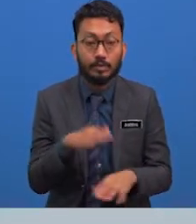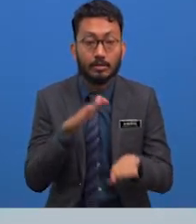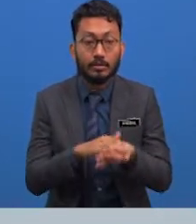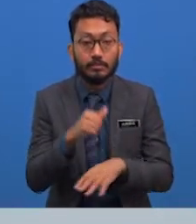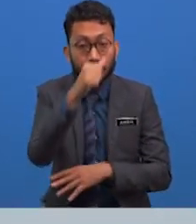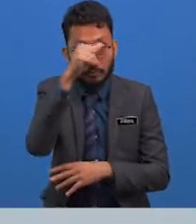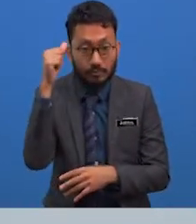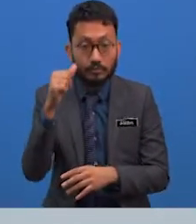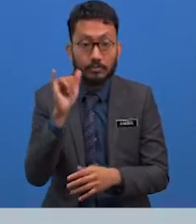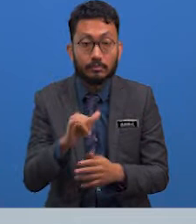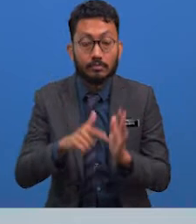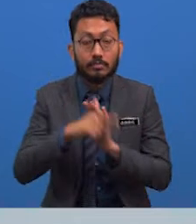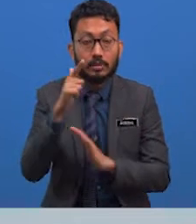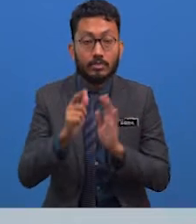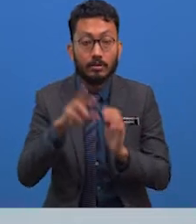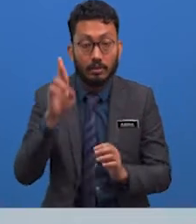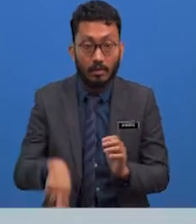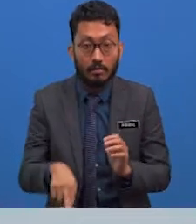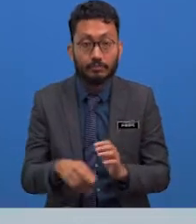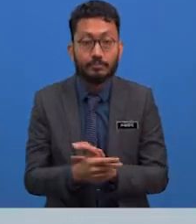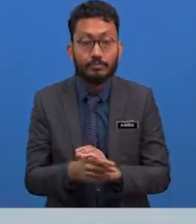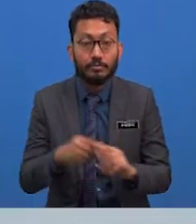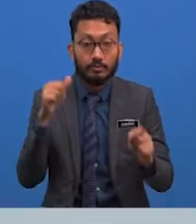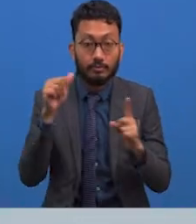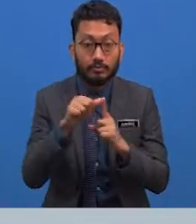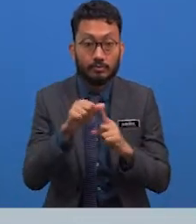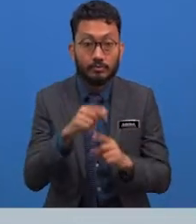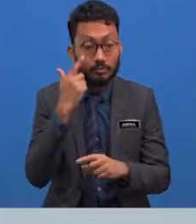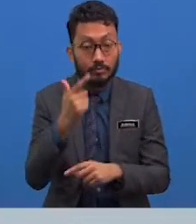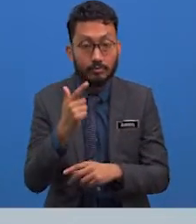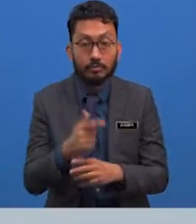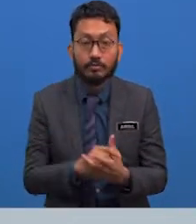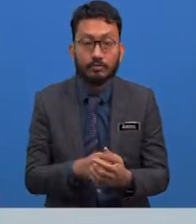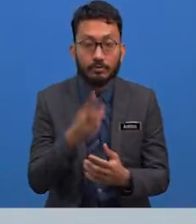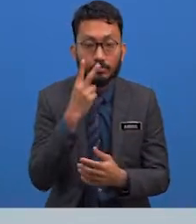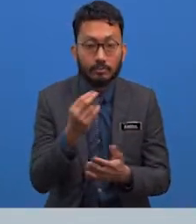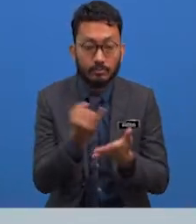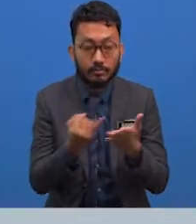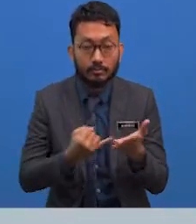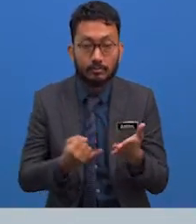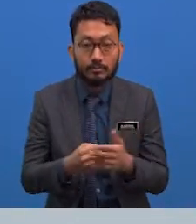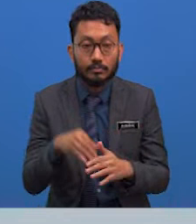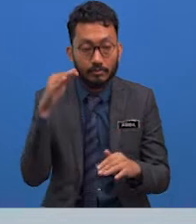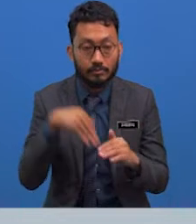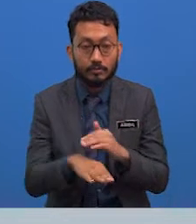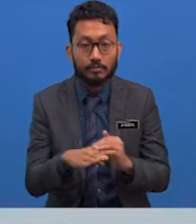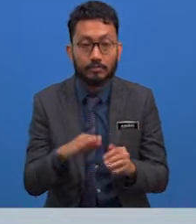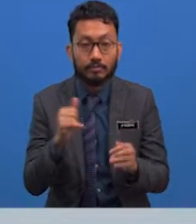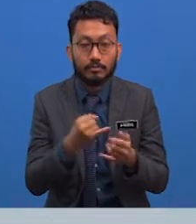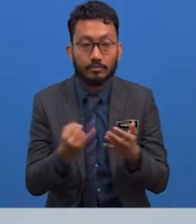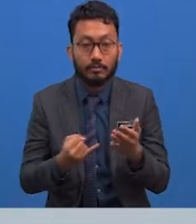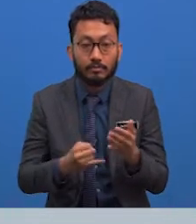objek pada aras yang lebih rendah. Arah penglihatan dilukis ke bawah dan menuju ke arah